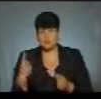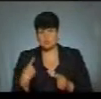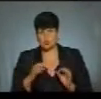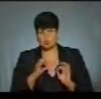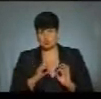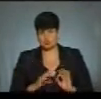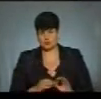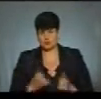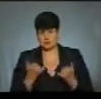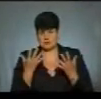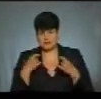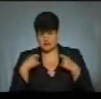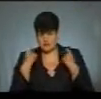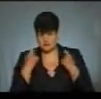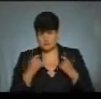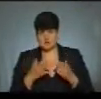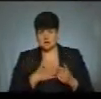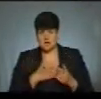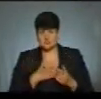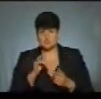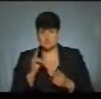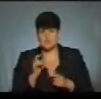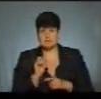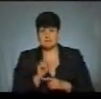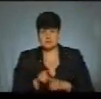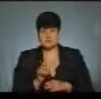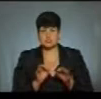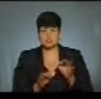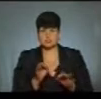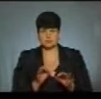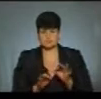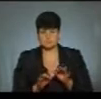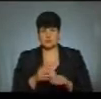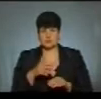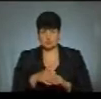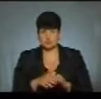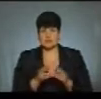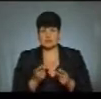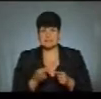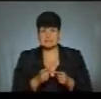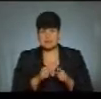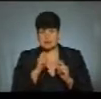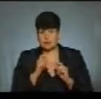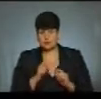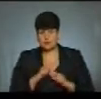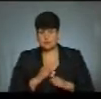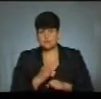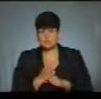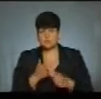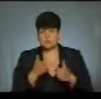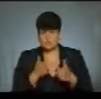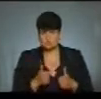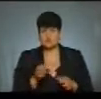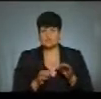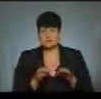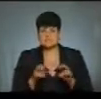Сьогодні день народження нашої дитини. Призначили судове засідання. Розумієте, як це? Подарунок нам зробили дуже добре. Судове засідання